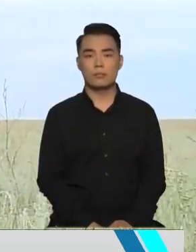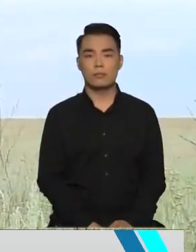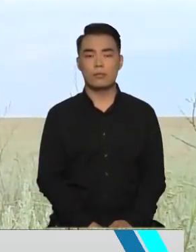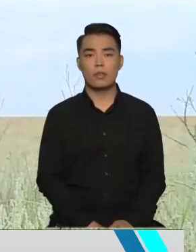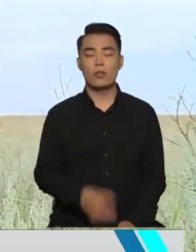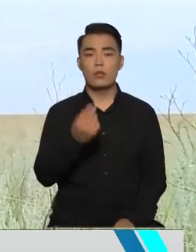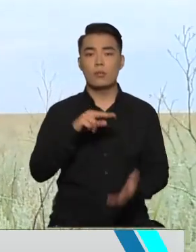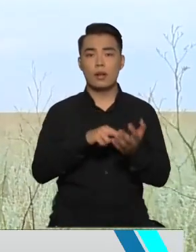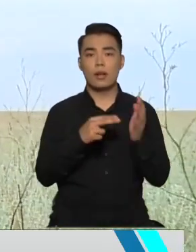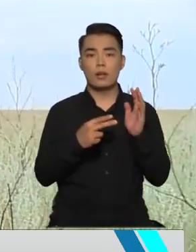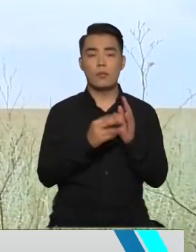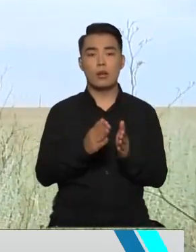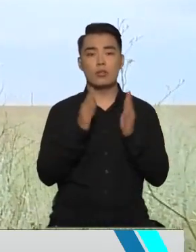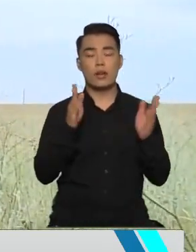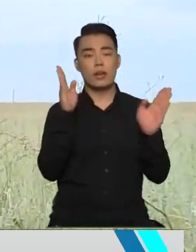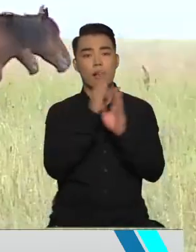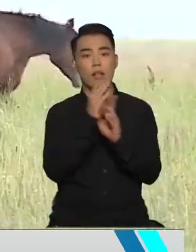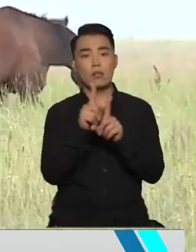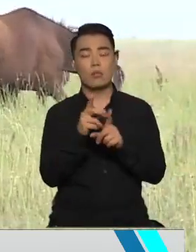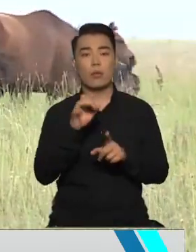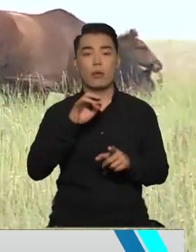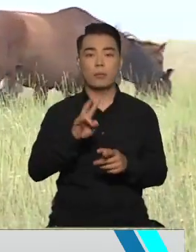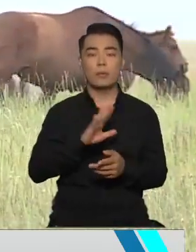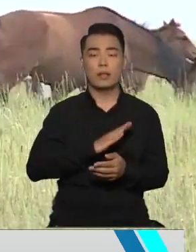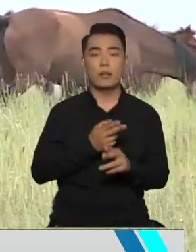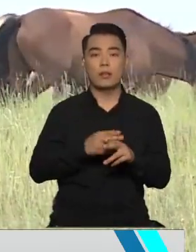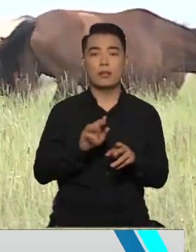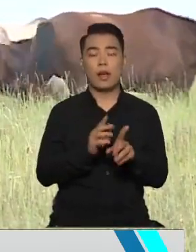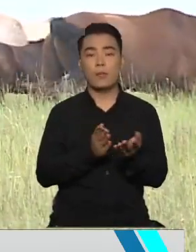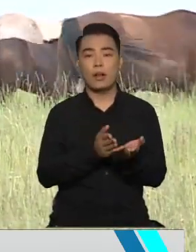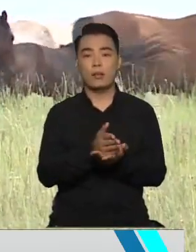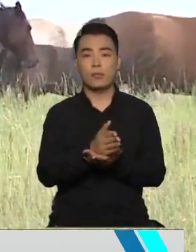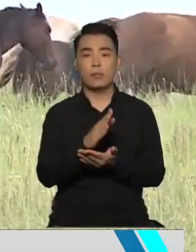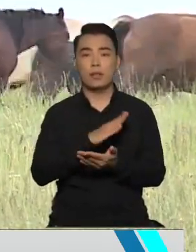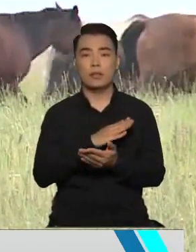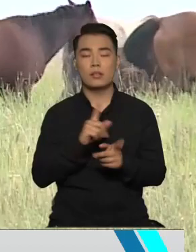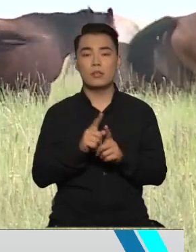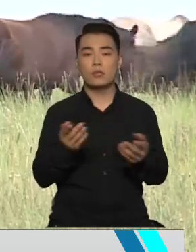Еще один проект с большим экологическим уклоном. Он в том числе направлен на возвращение